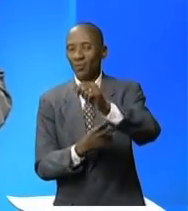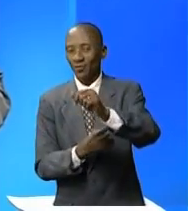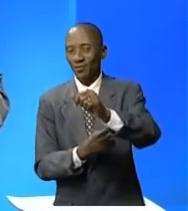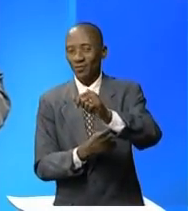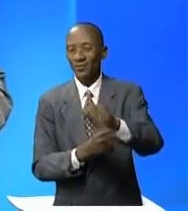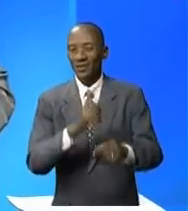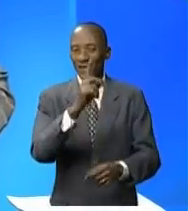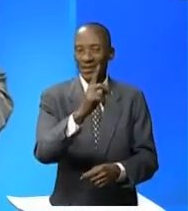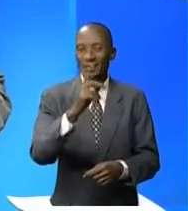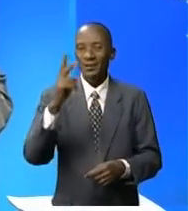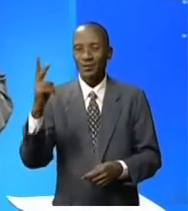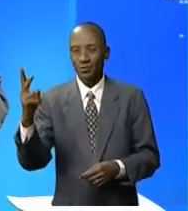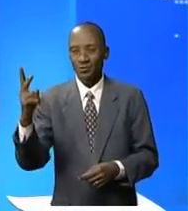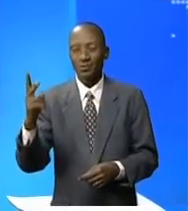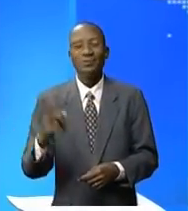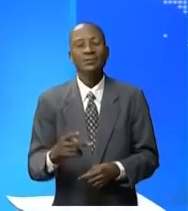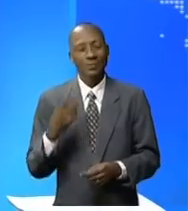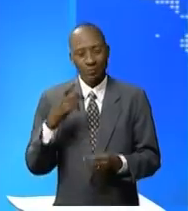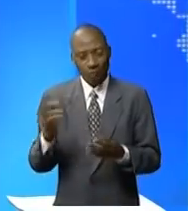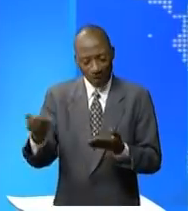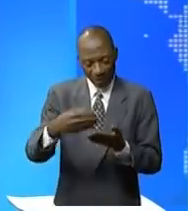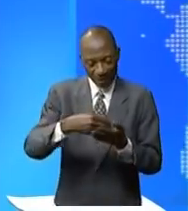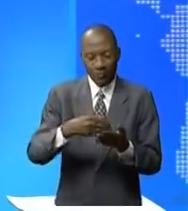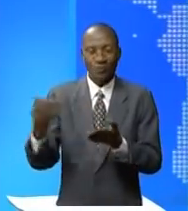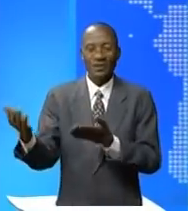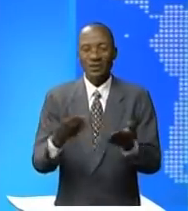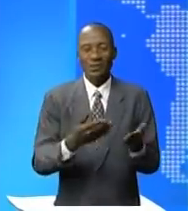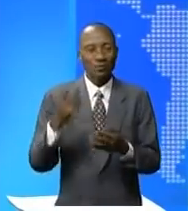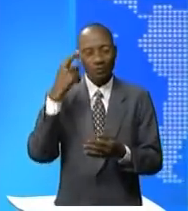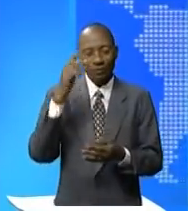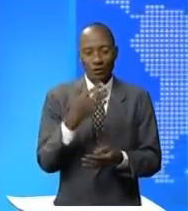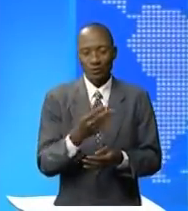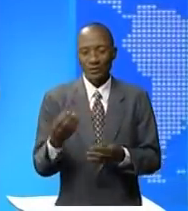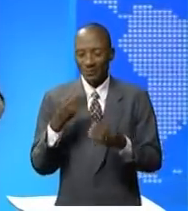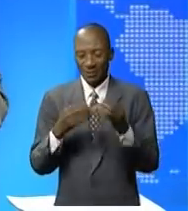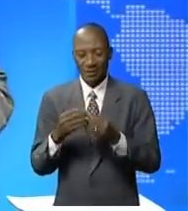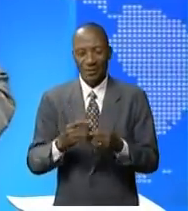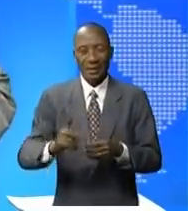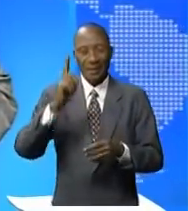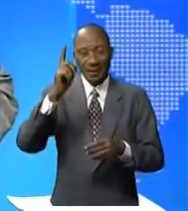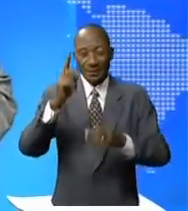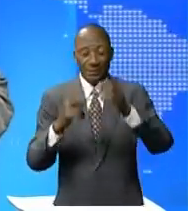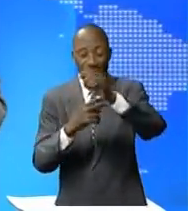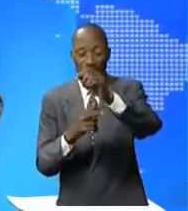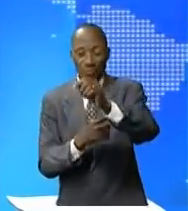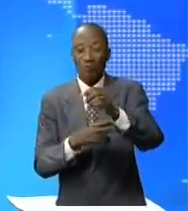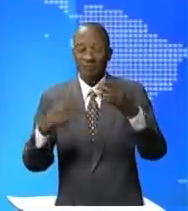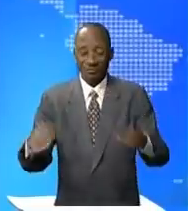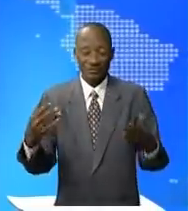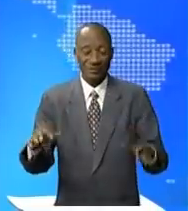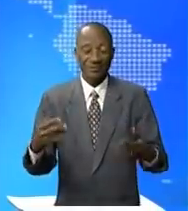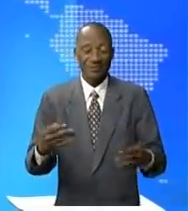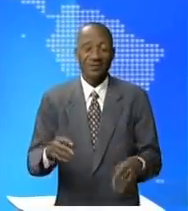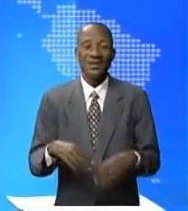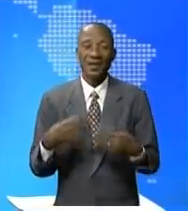ouvrages facilitent le transport des marchandises. Ces deux premiers ponts ont été remis aux autorités à la satisfaction des usagers de la route qui